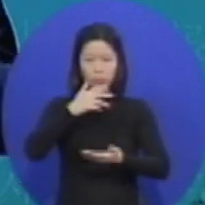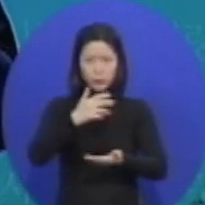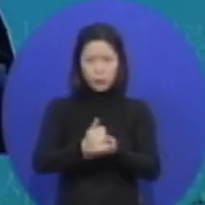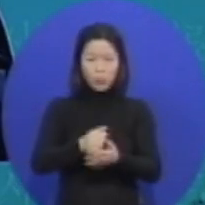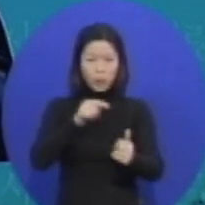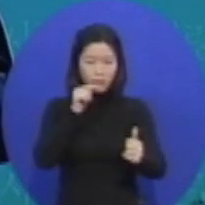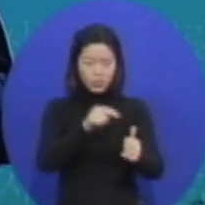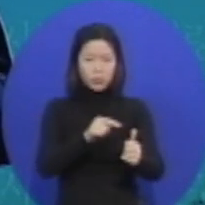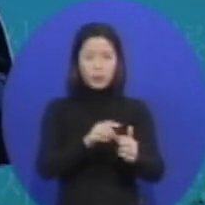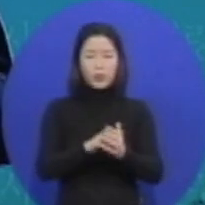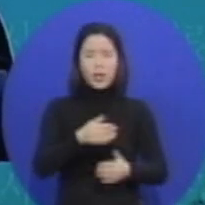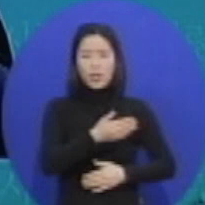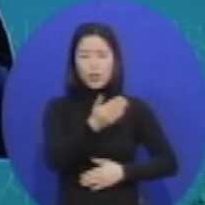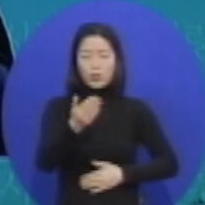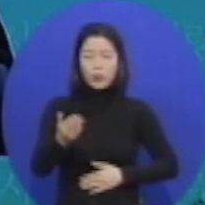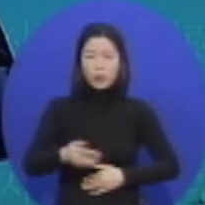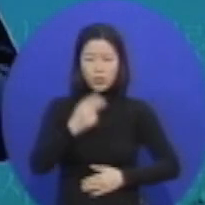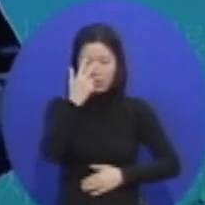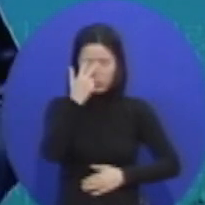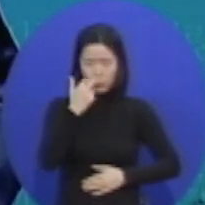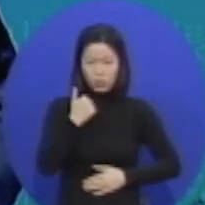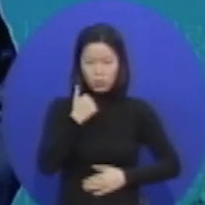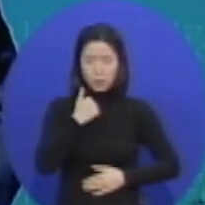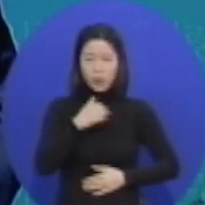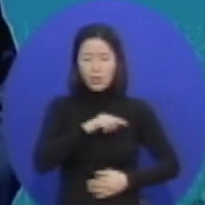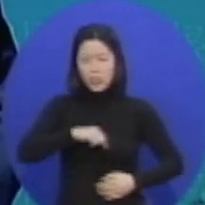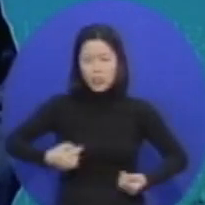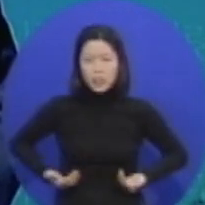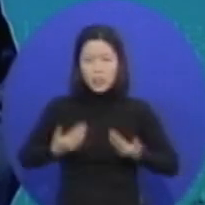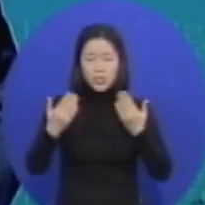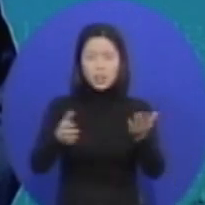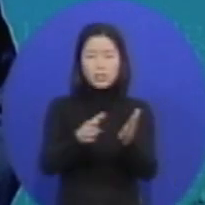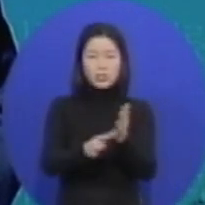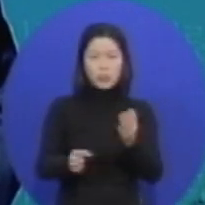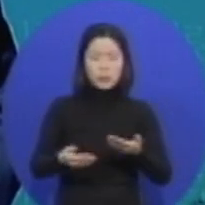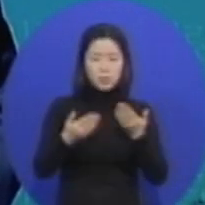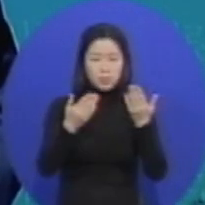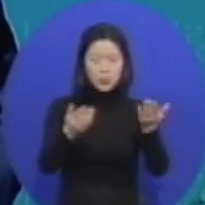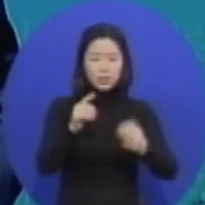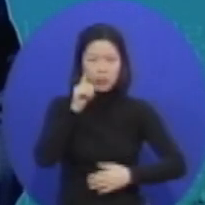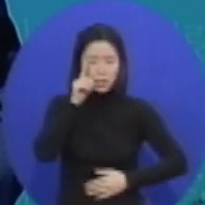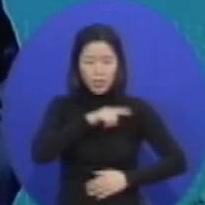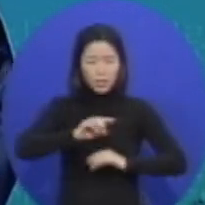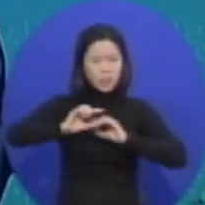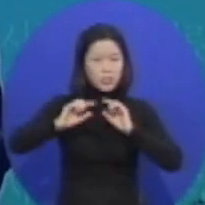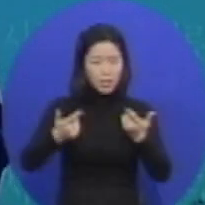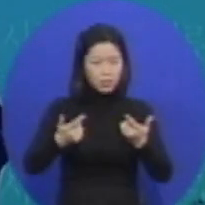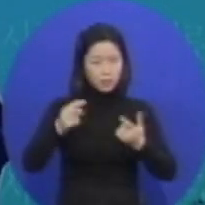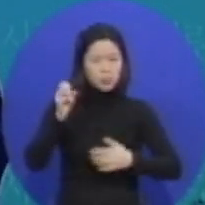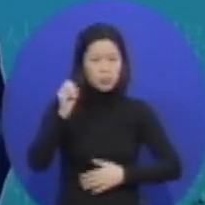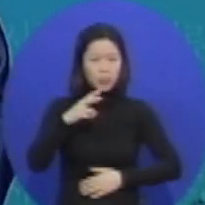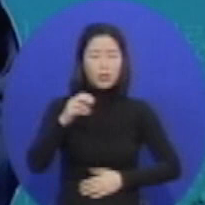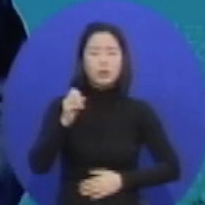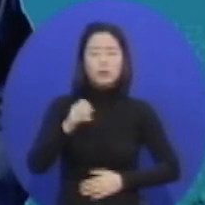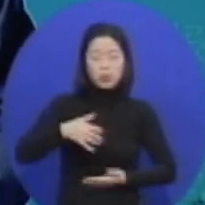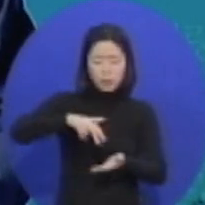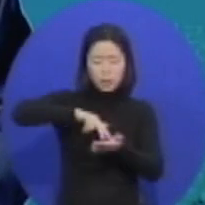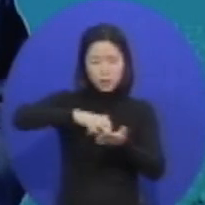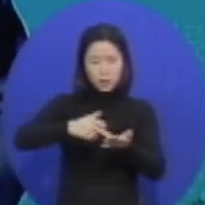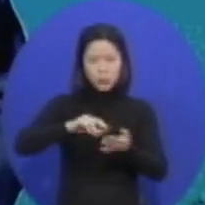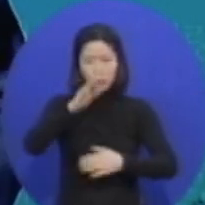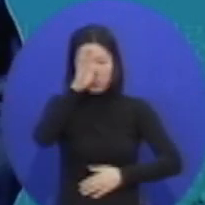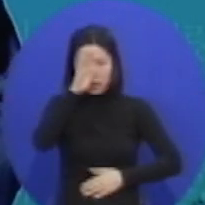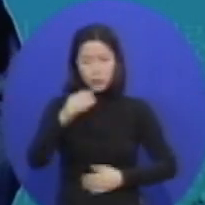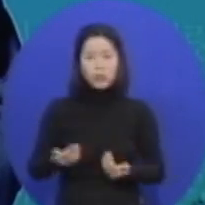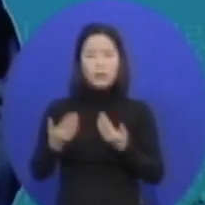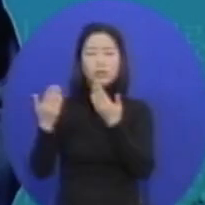너희가 눈 먼 희생제물을 바치는 것이 어찌 악하지 아니하며 저는 것 병든 것을 드리는 것이